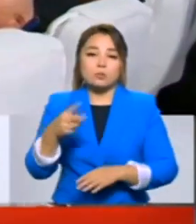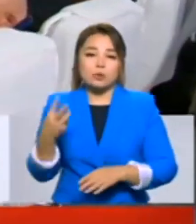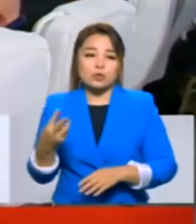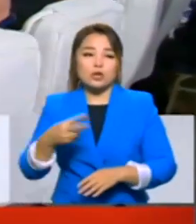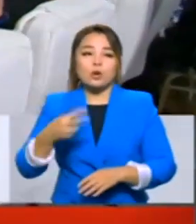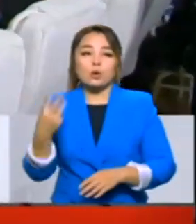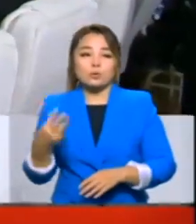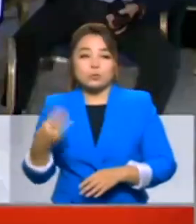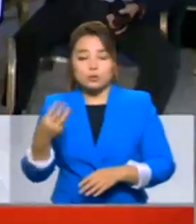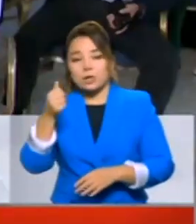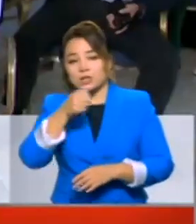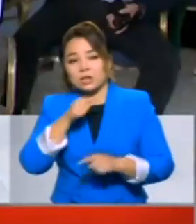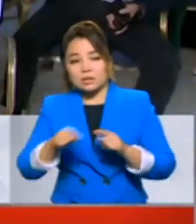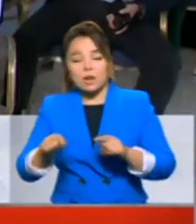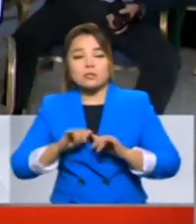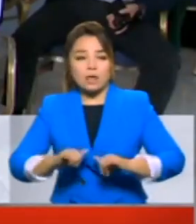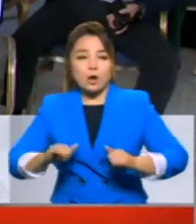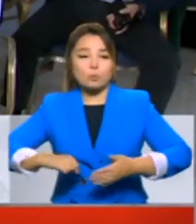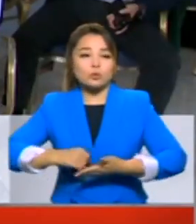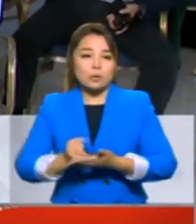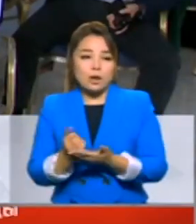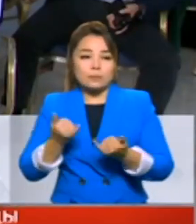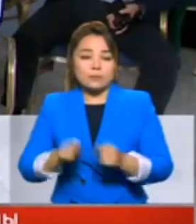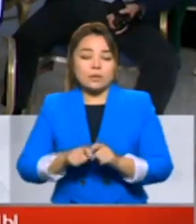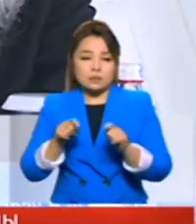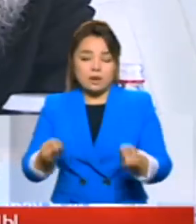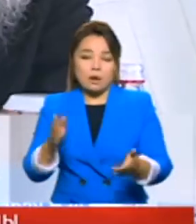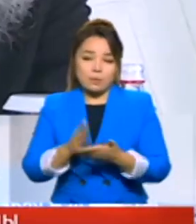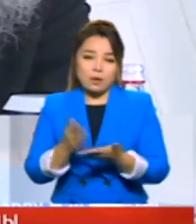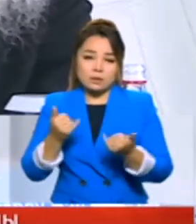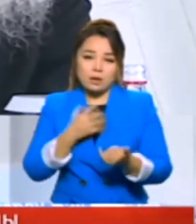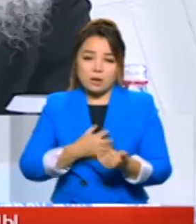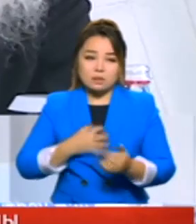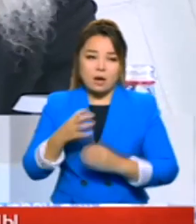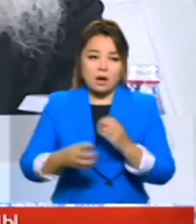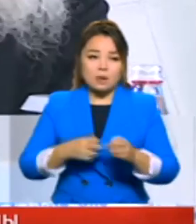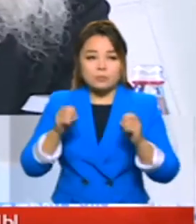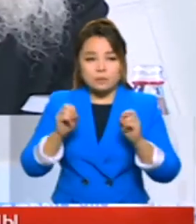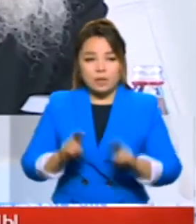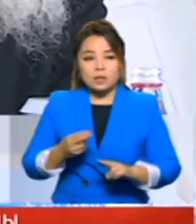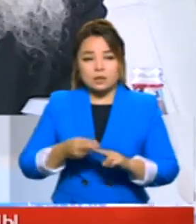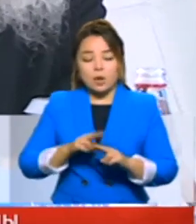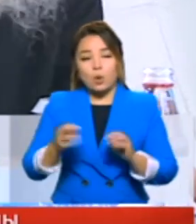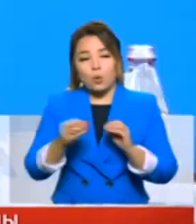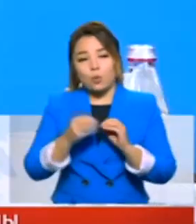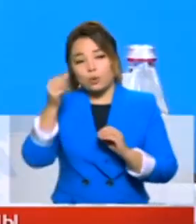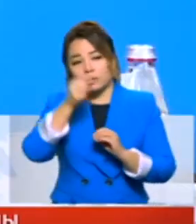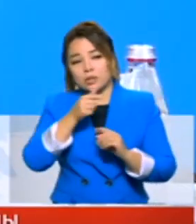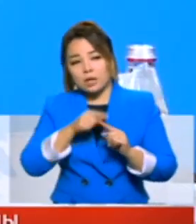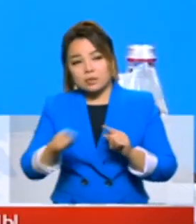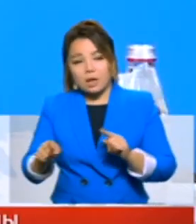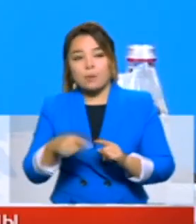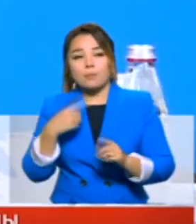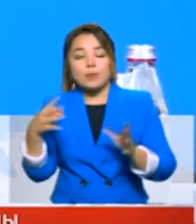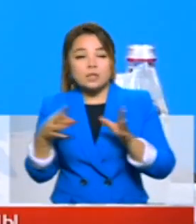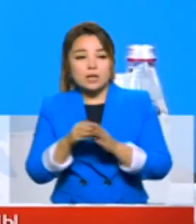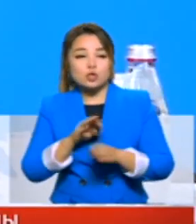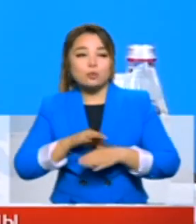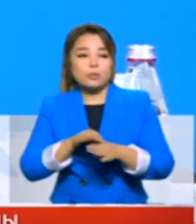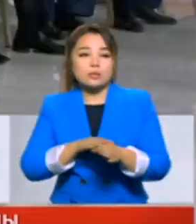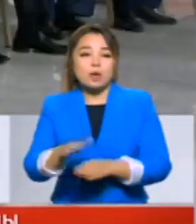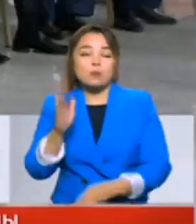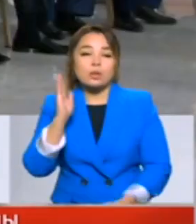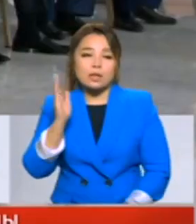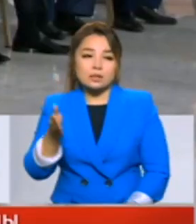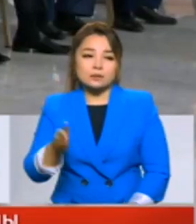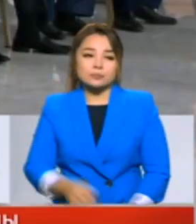2023-2033 жылдарға арналған даму тұжырымдамасы бүгін бекіді. Оның негізінде әлемдік дін өкілдері алдағы 10 жыл бойы бірлесіп жұмыс істемек.